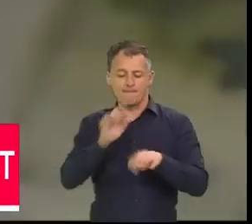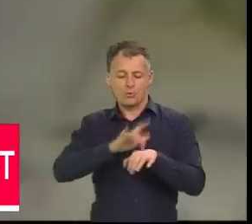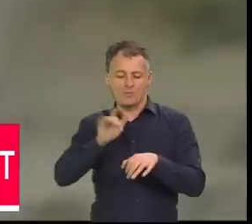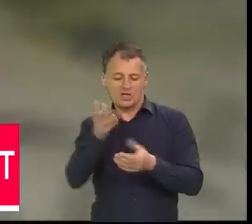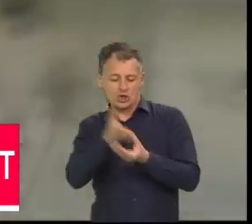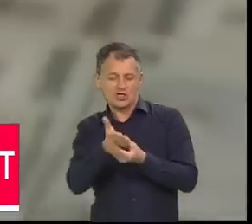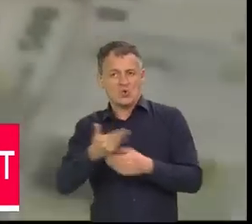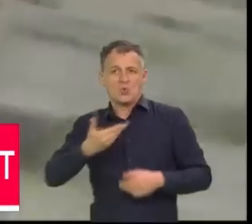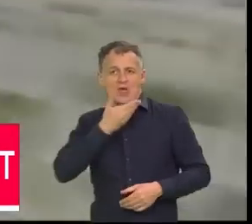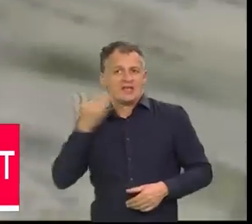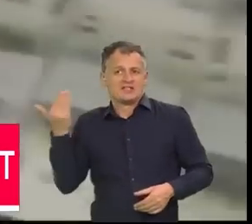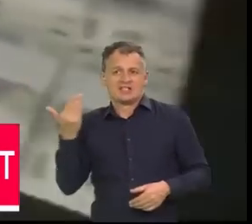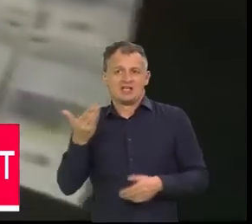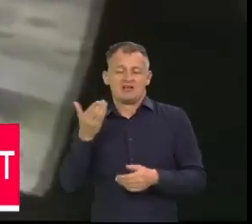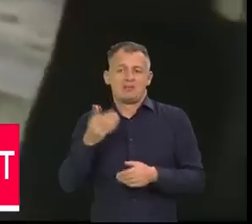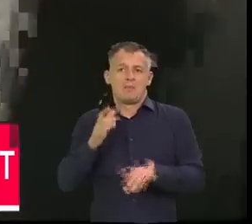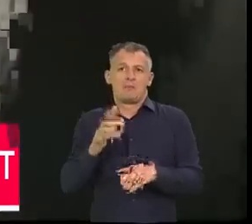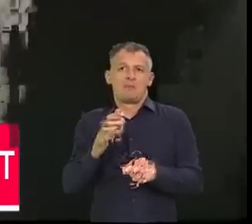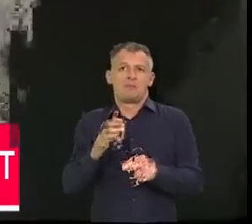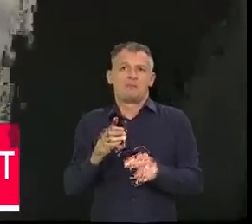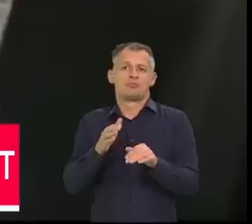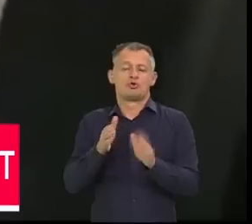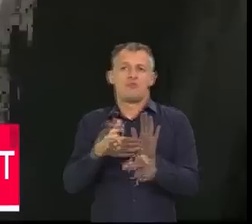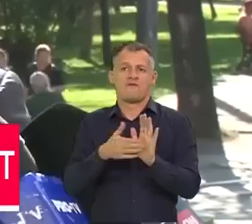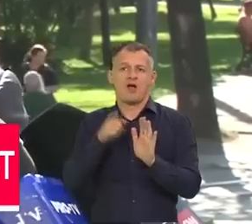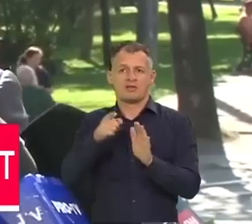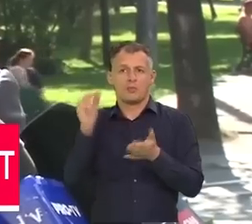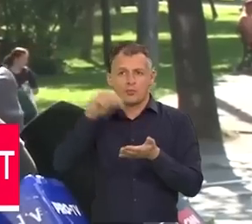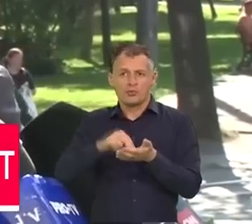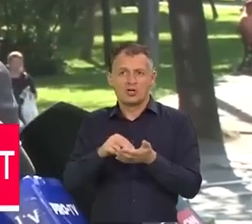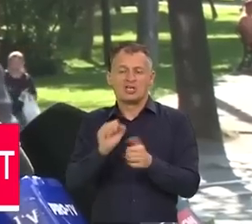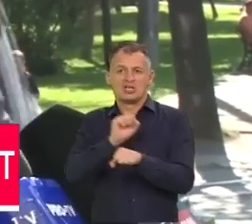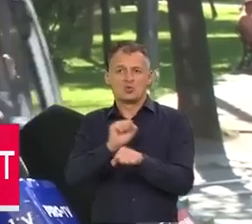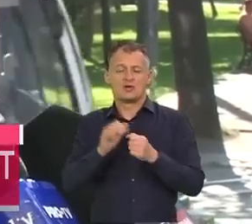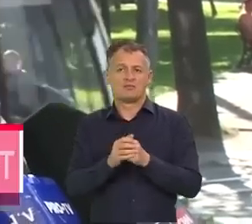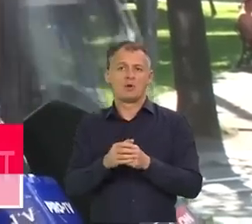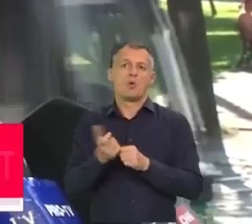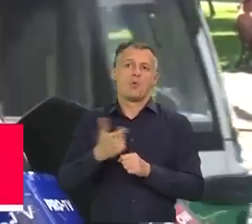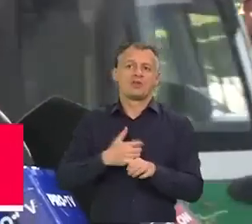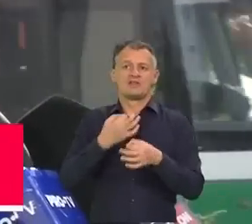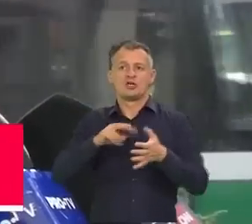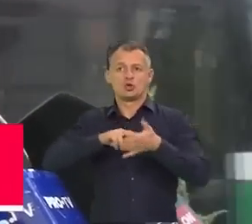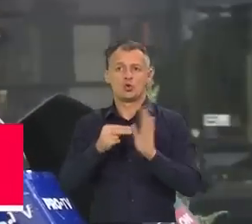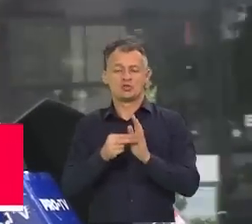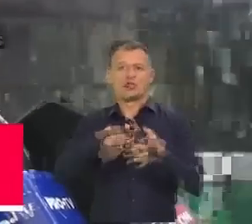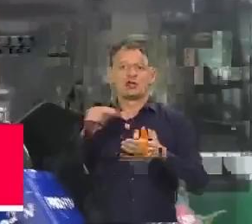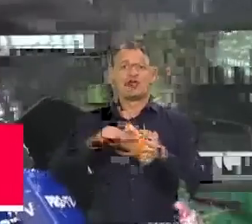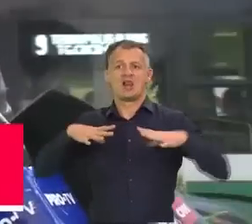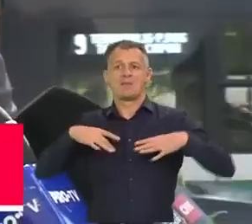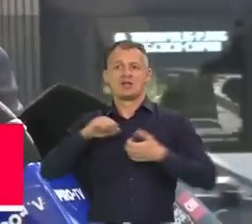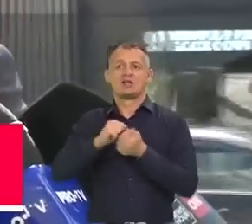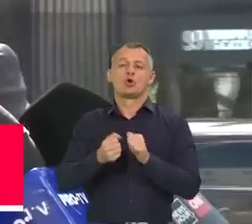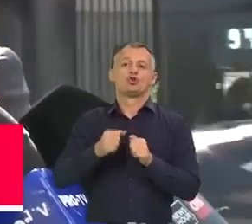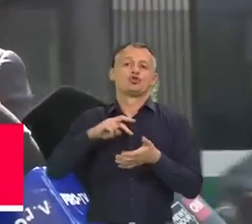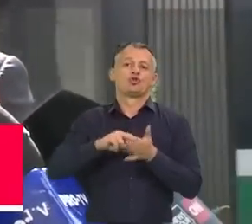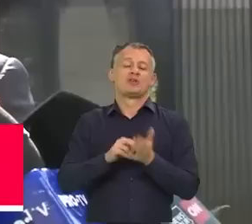că nu ar exista dovezi pentru acuzațiile de mită. Că poate fi o soluție de punere în libertate a domnului Buzatu sau poate fi o soluție de menținere a